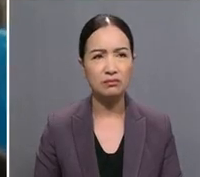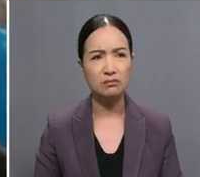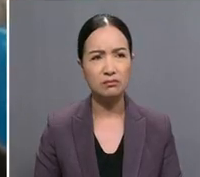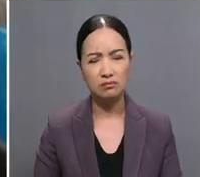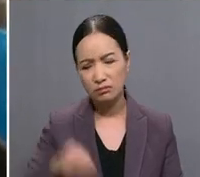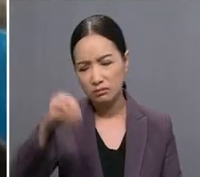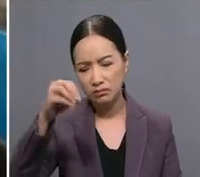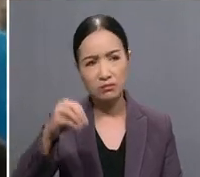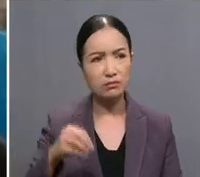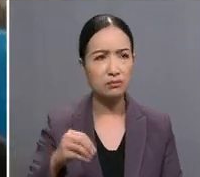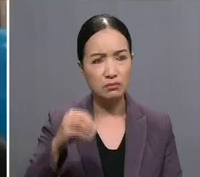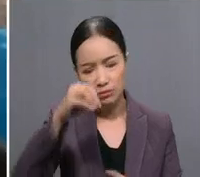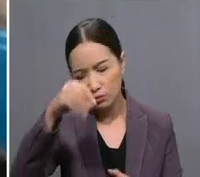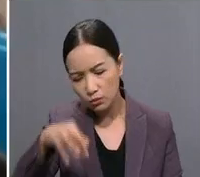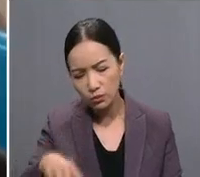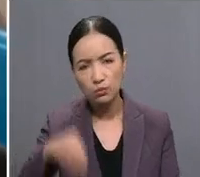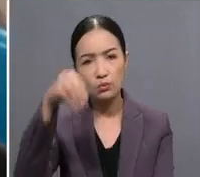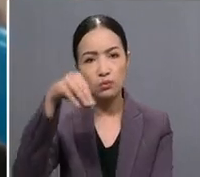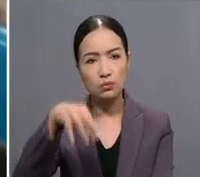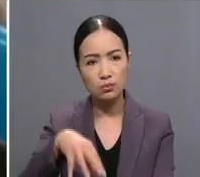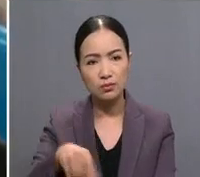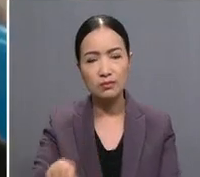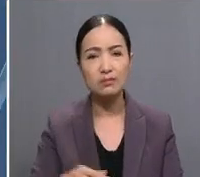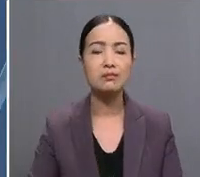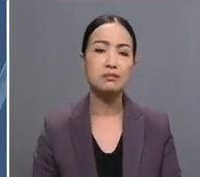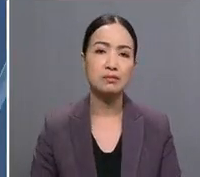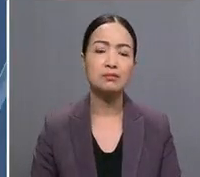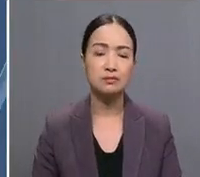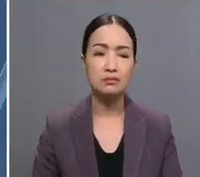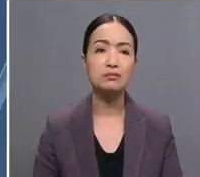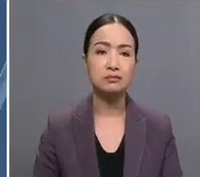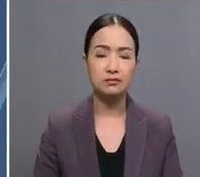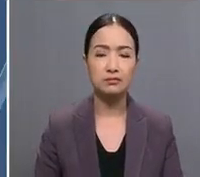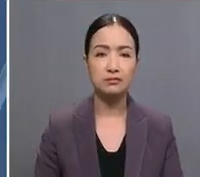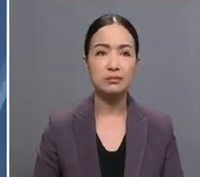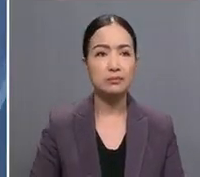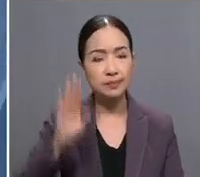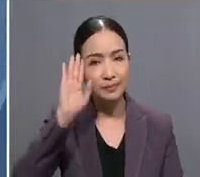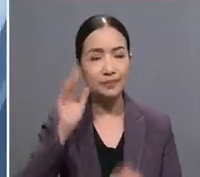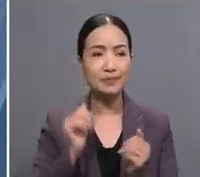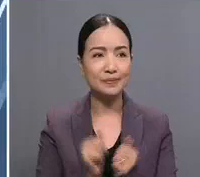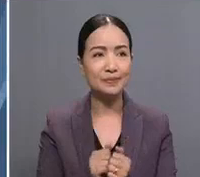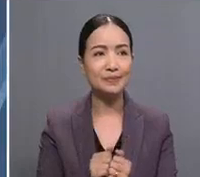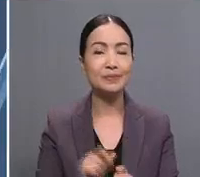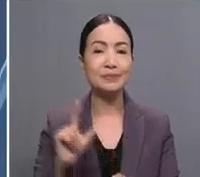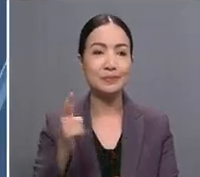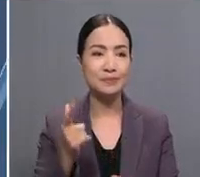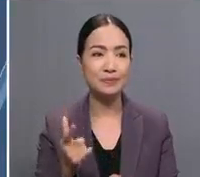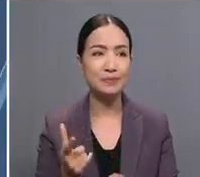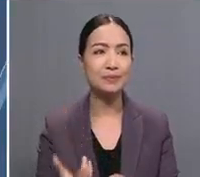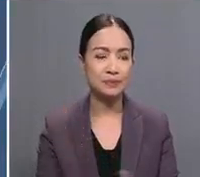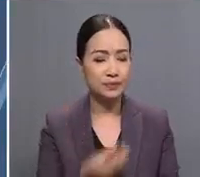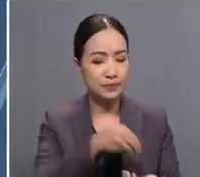ร่วงเหมือนโดนเกาะอะไรอย่างเงี้ยค่ะใช่ทางพนักงานสอบสวนก็คงจะเก็บสร้อยคอทอง